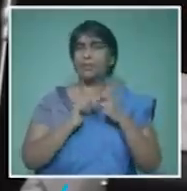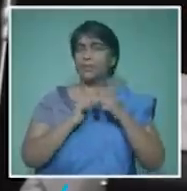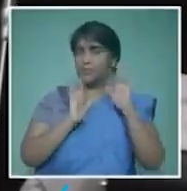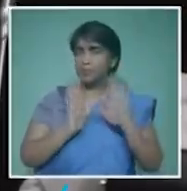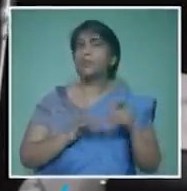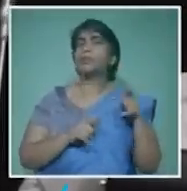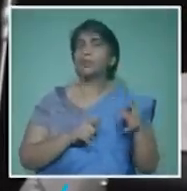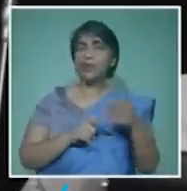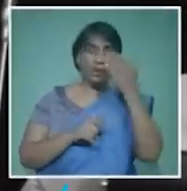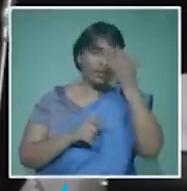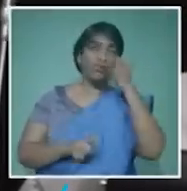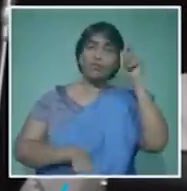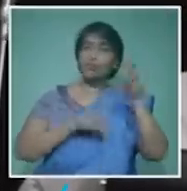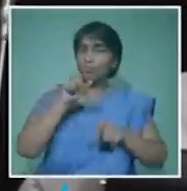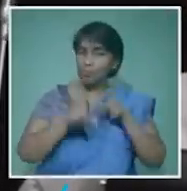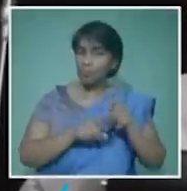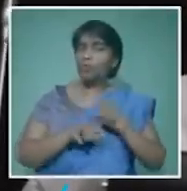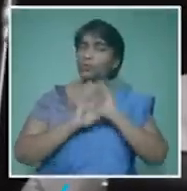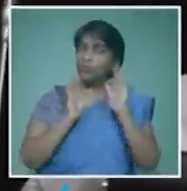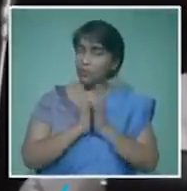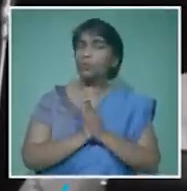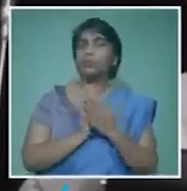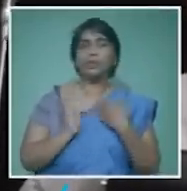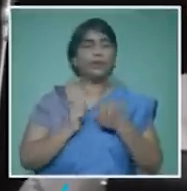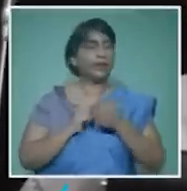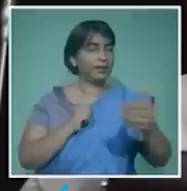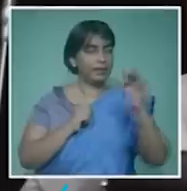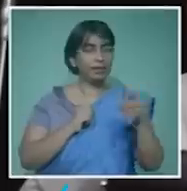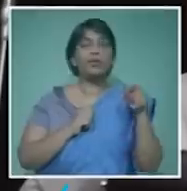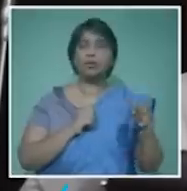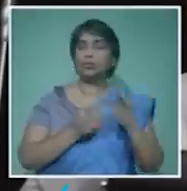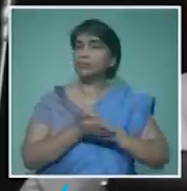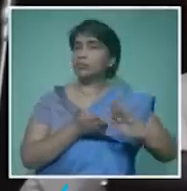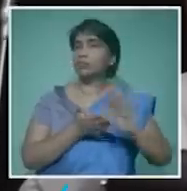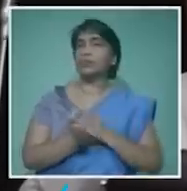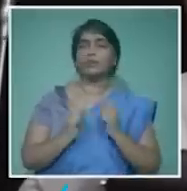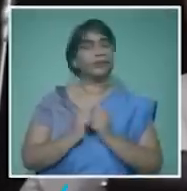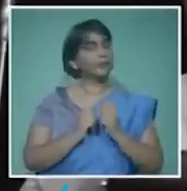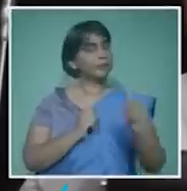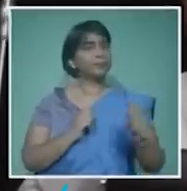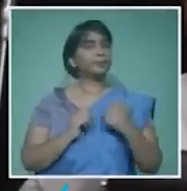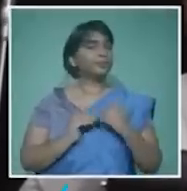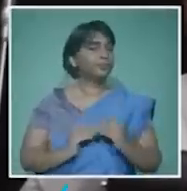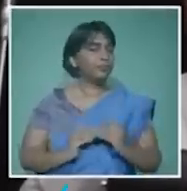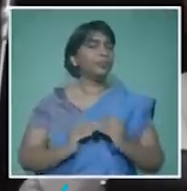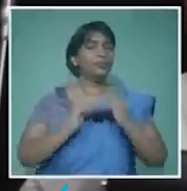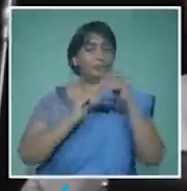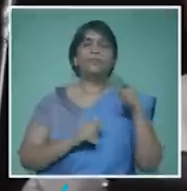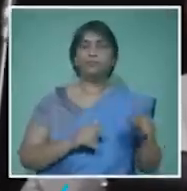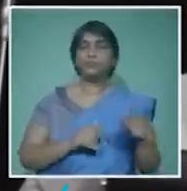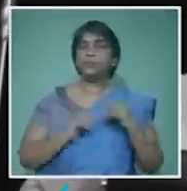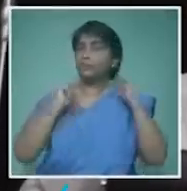හිටපු ද්‍රවිඩ ජනතාව පවා සමග අපි එකට එකතු වෙලා ඒ සහජීවන වැඩපිළිවෙල සංහිඳියා වැඩපිළිවෙල